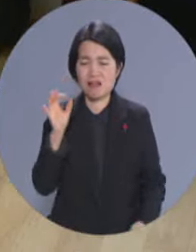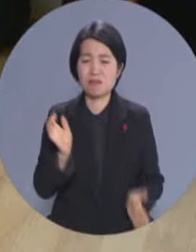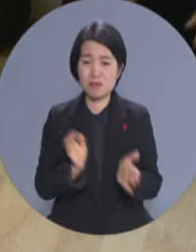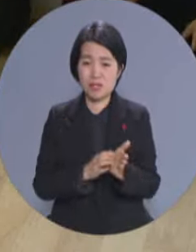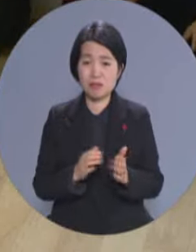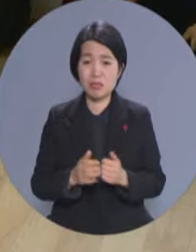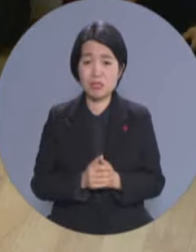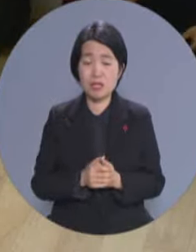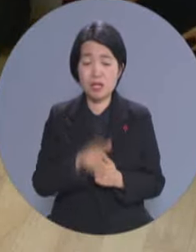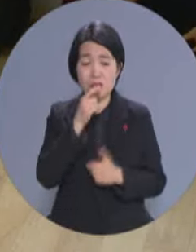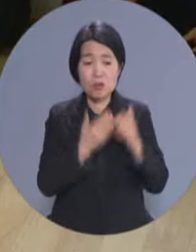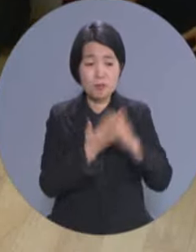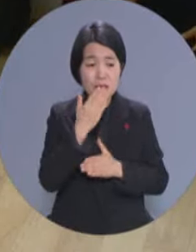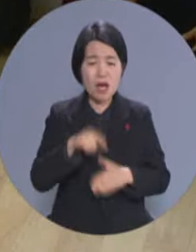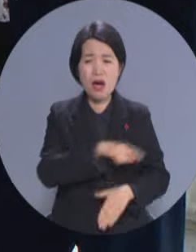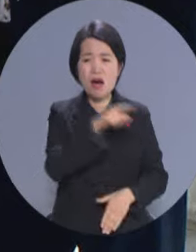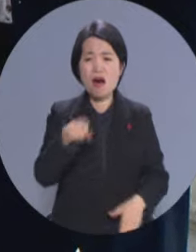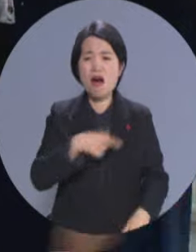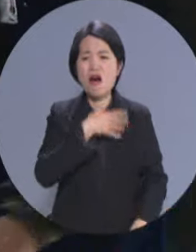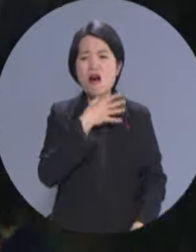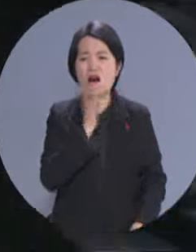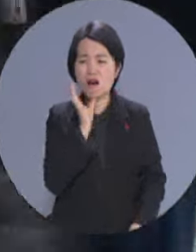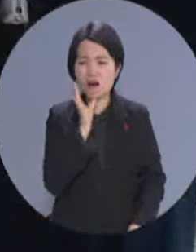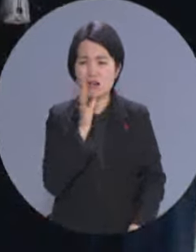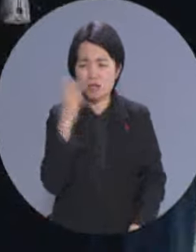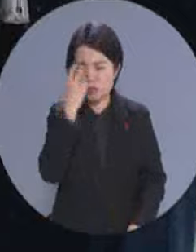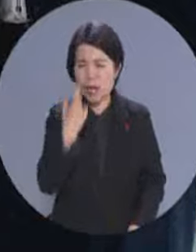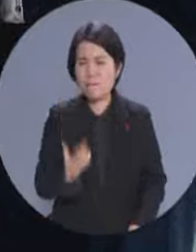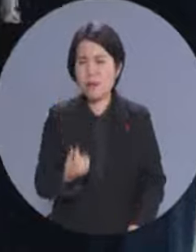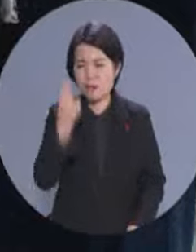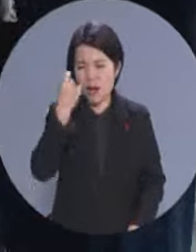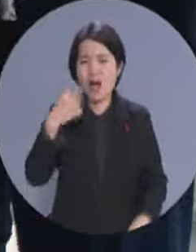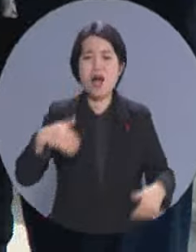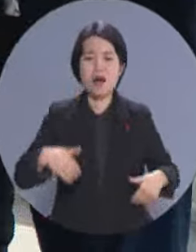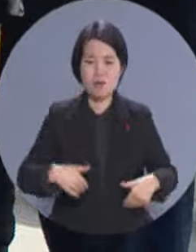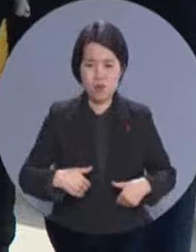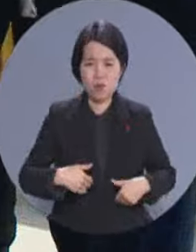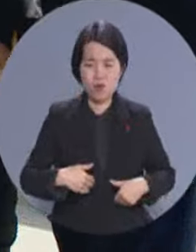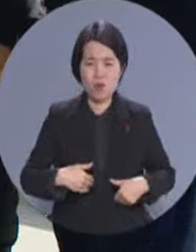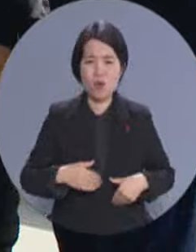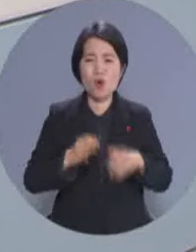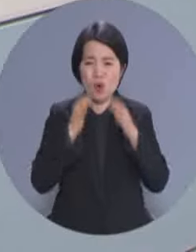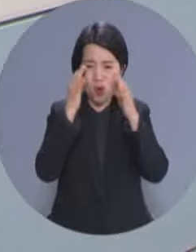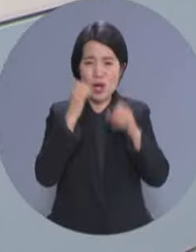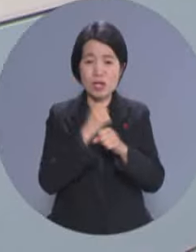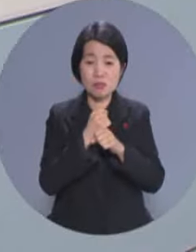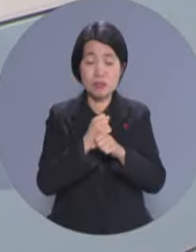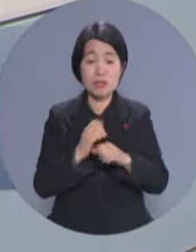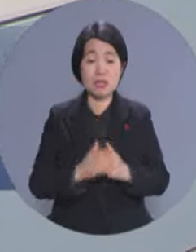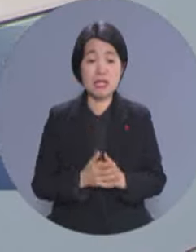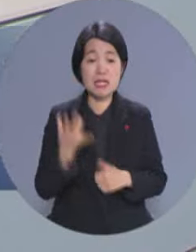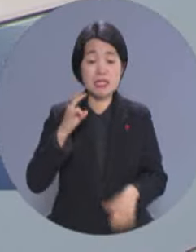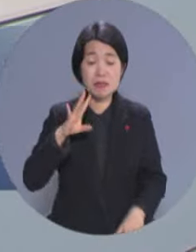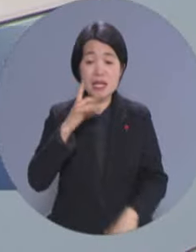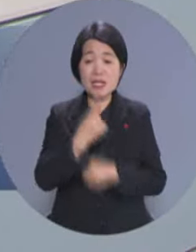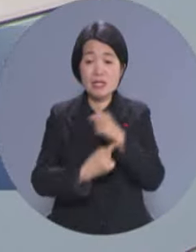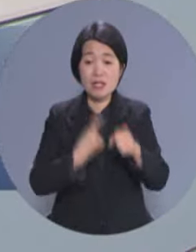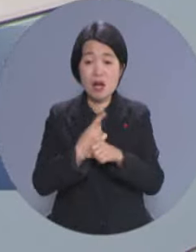여순 피해자들이 고령인 만큼 올해 조사에 더욱 속도를 낼 수 있도록 할 계획입니다. 올해는 제가